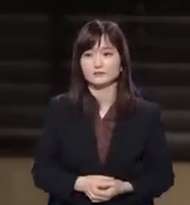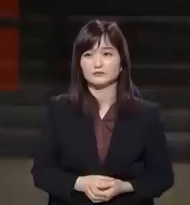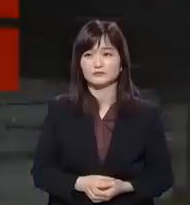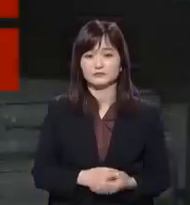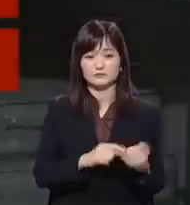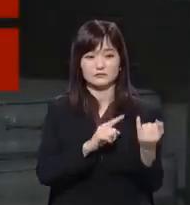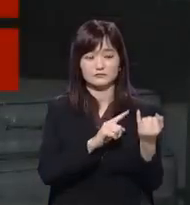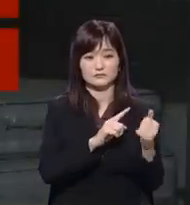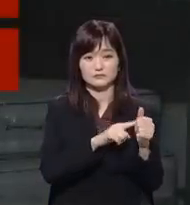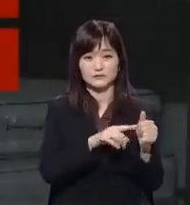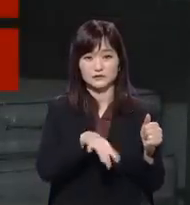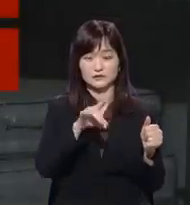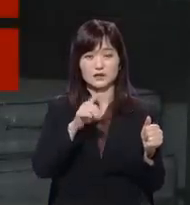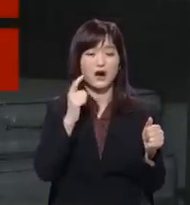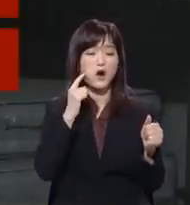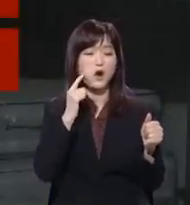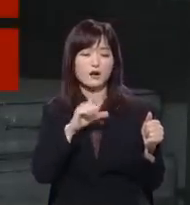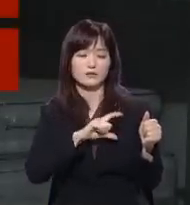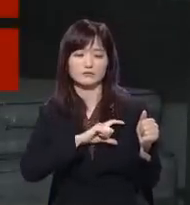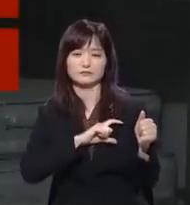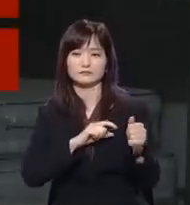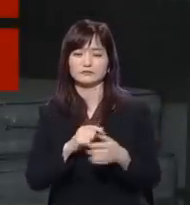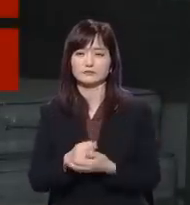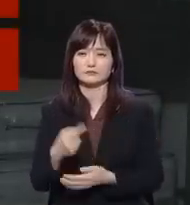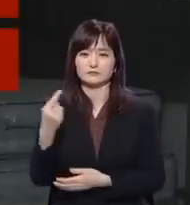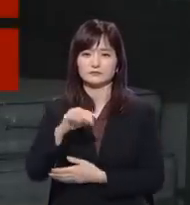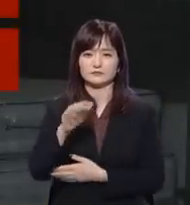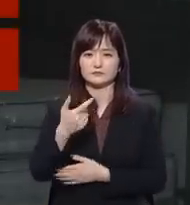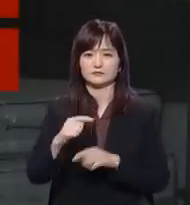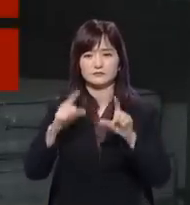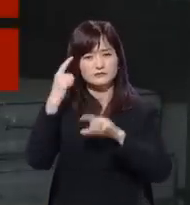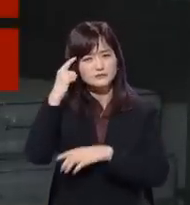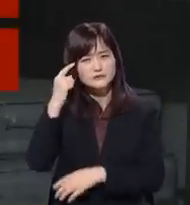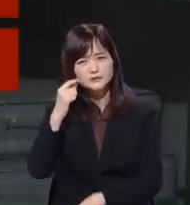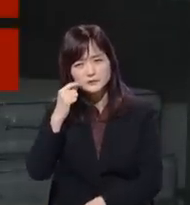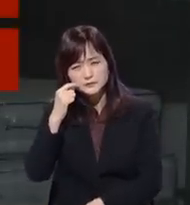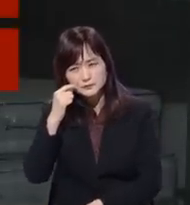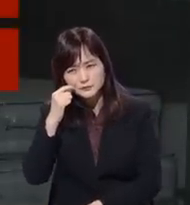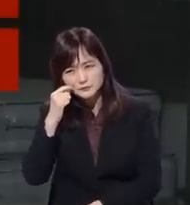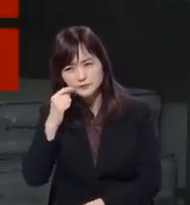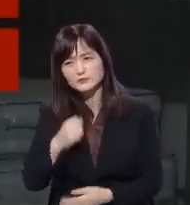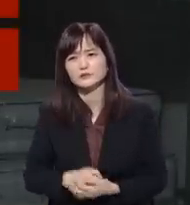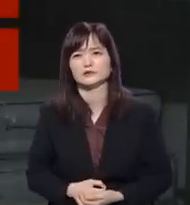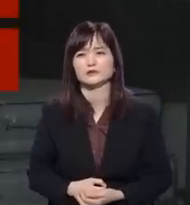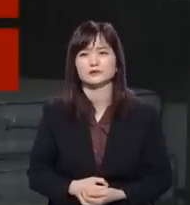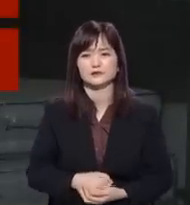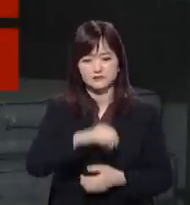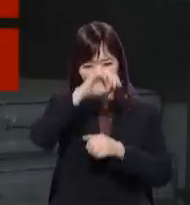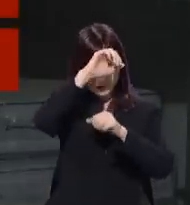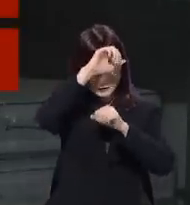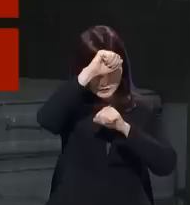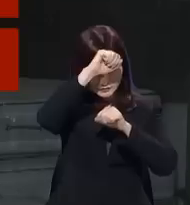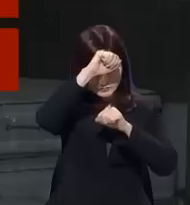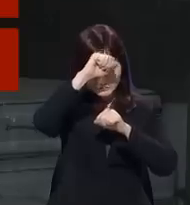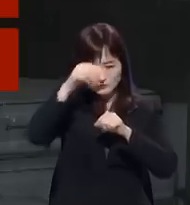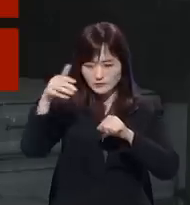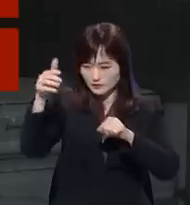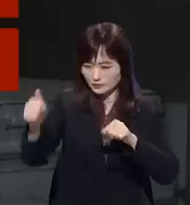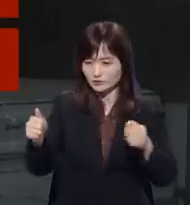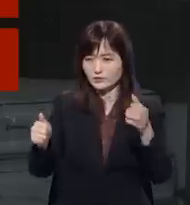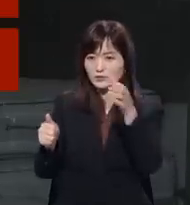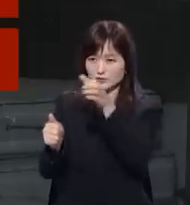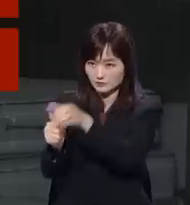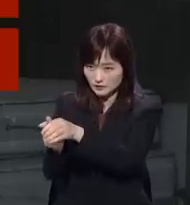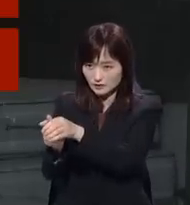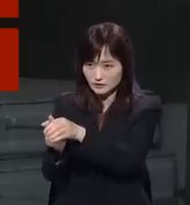그리고 60년대니까 지금하고는 생각하기 어려운데 신발을 주인에게 맡기고 그렇게 숙박업소 내부로 들어가는 그런